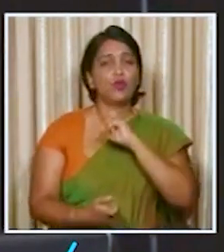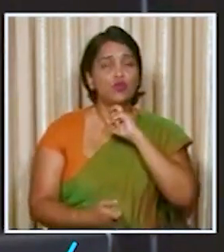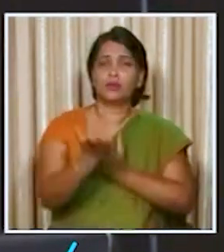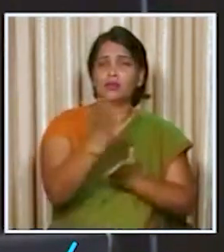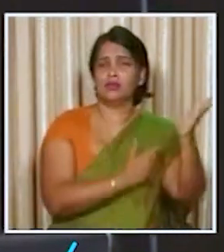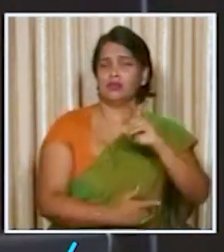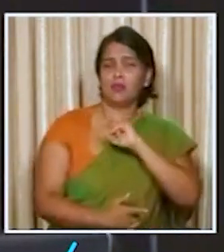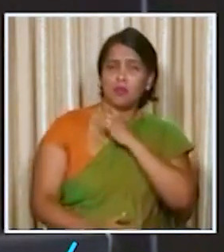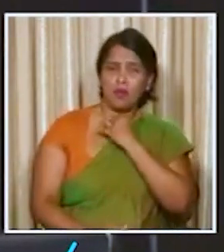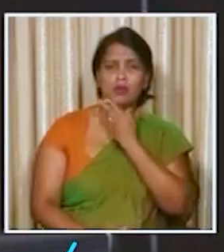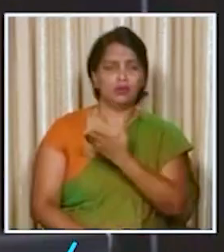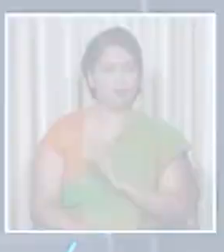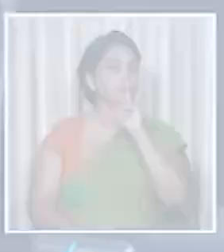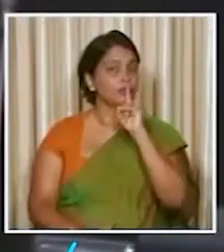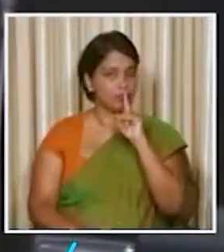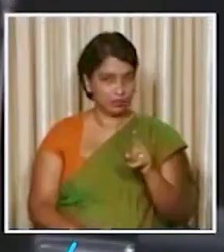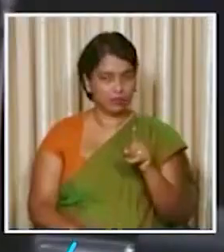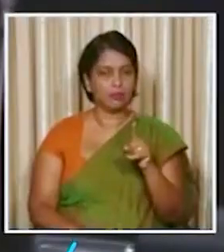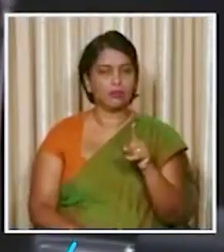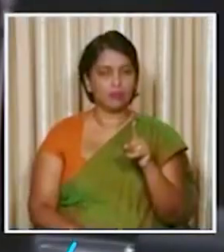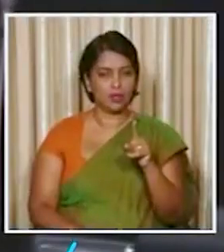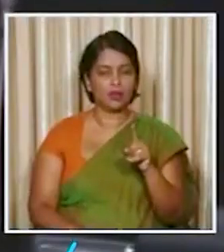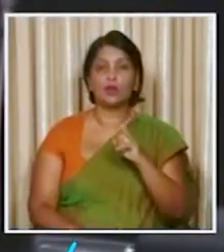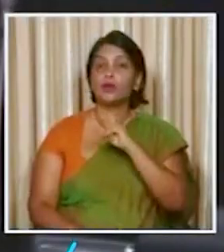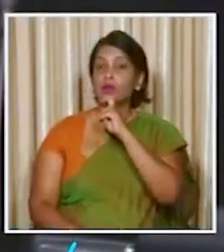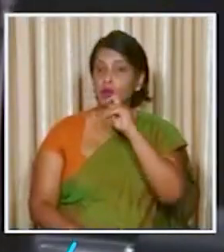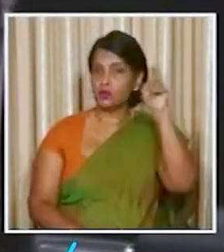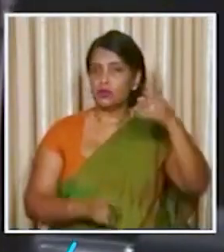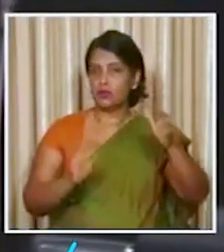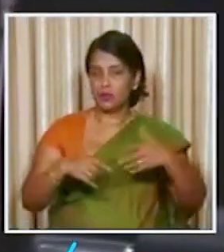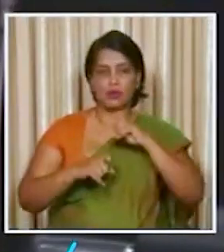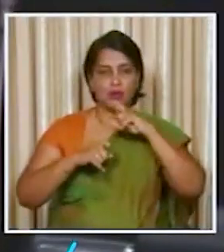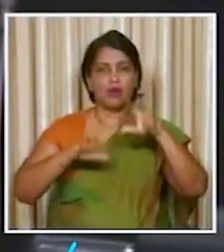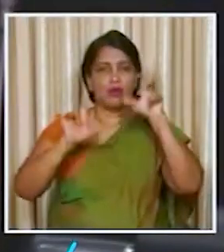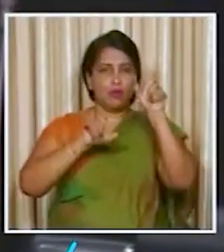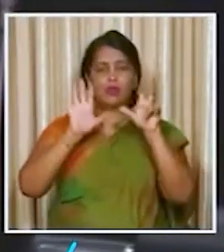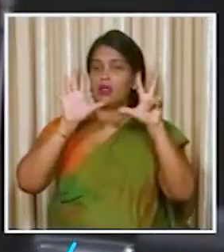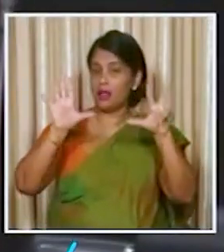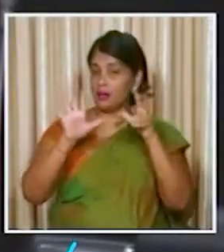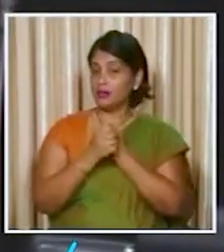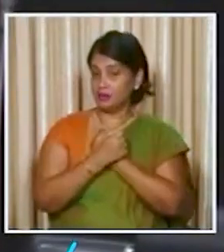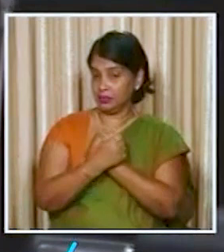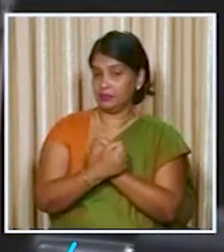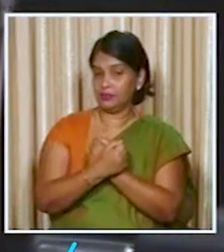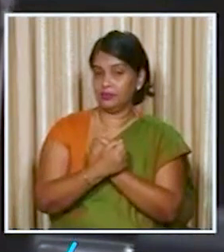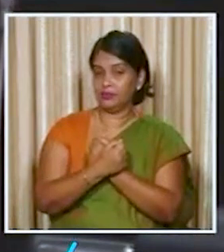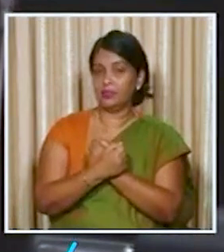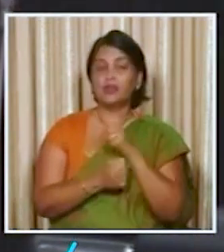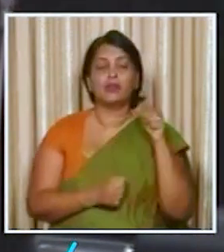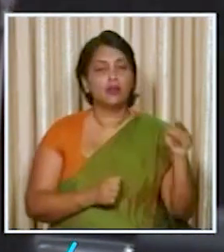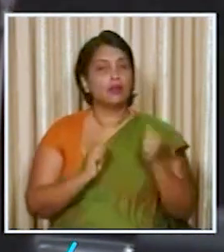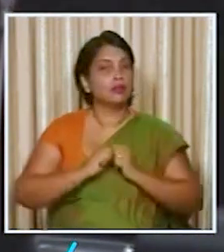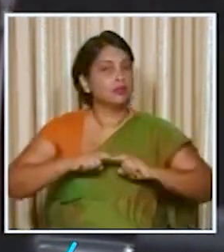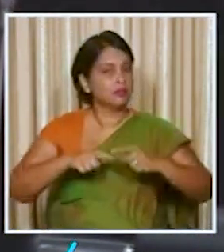තියෙන්නේ බොරුන් නඩු. හොඳයි. ගරු අධිකරණ මත අධිකරණේ නඩුවක් තියෙනවා අටදෙනි කත්අඩංගුවට අරගෙන කියලා. එතකොට මේ